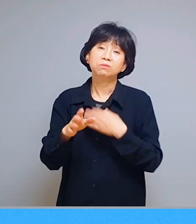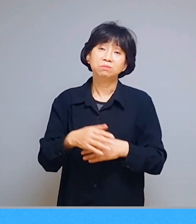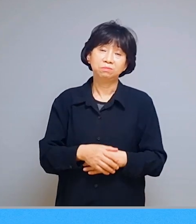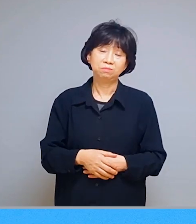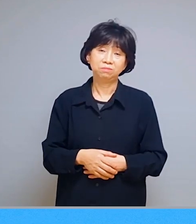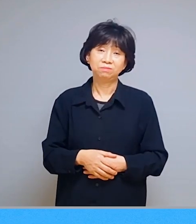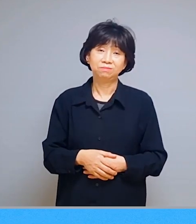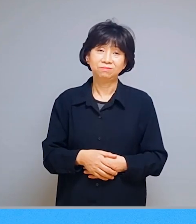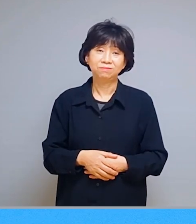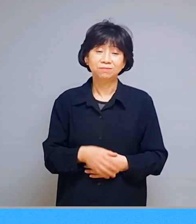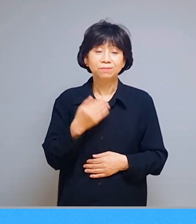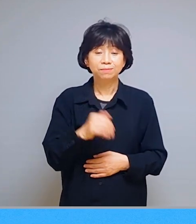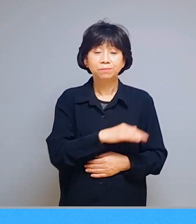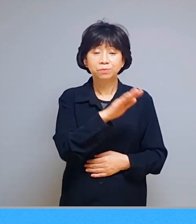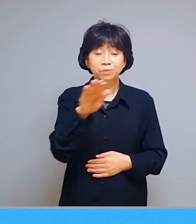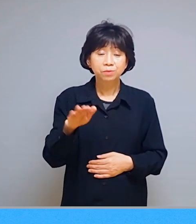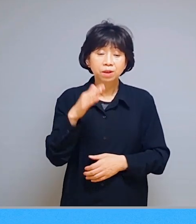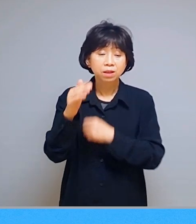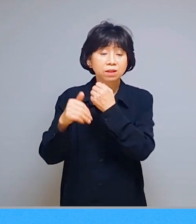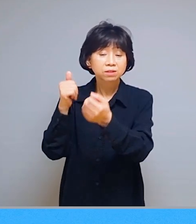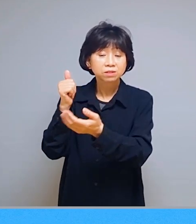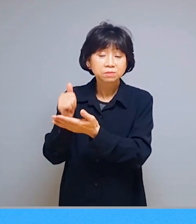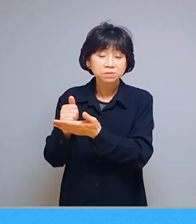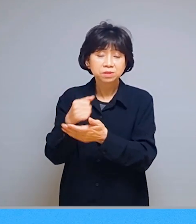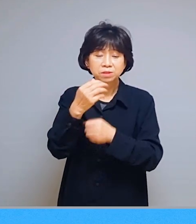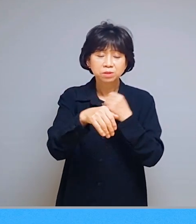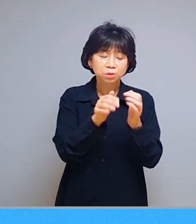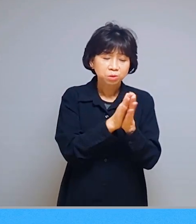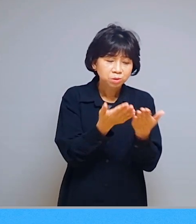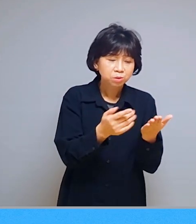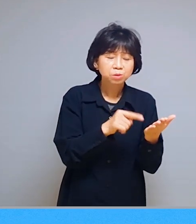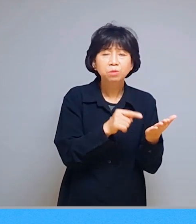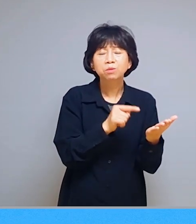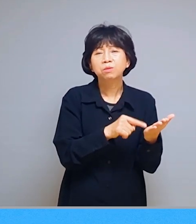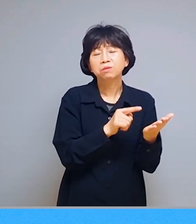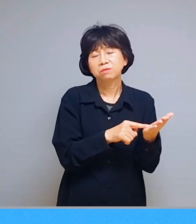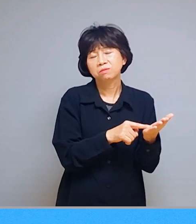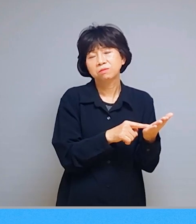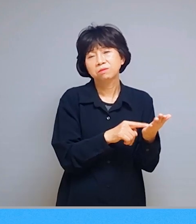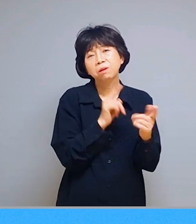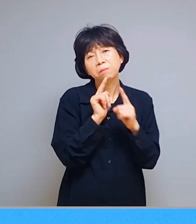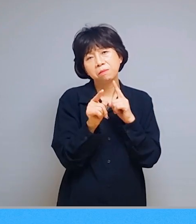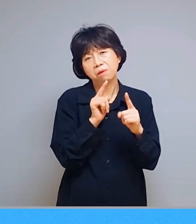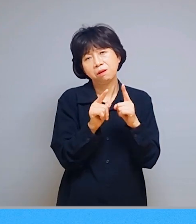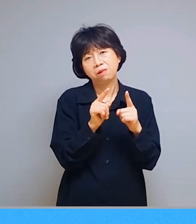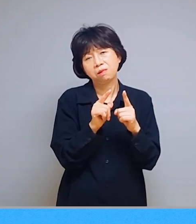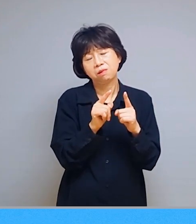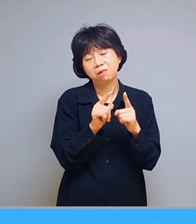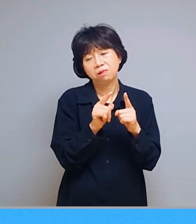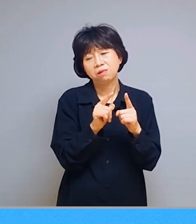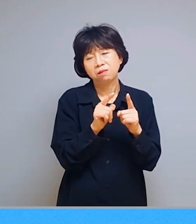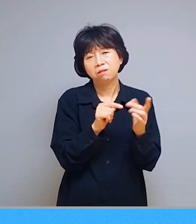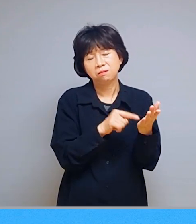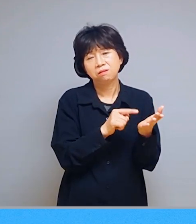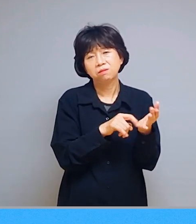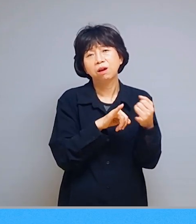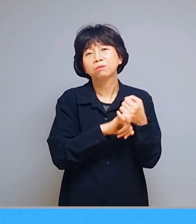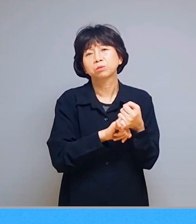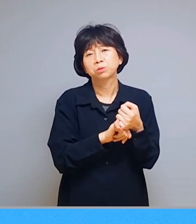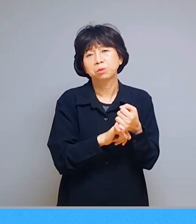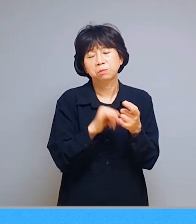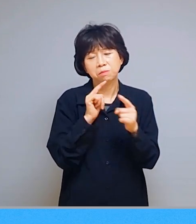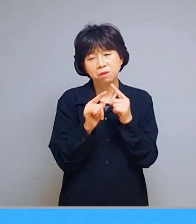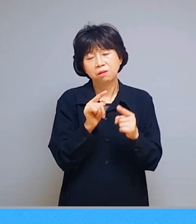우리는 종종 하나님께서 이미 성경을 통해 주신 말씀을 놓치고 그 환경 가운데